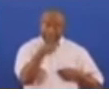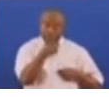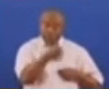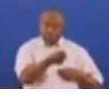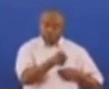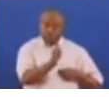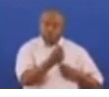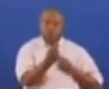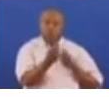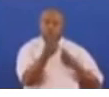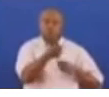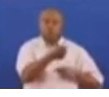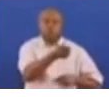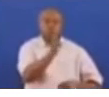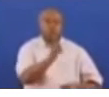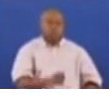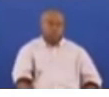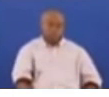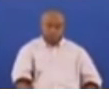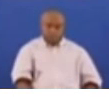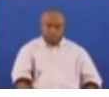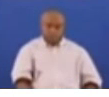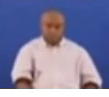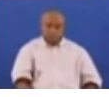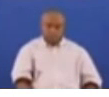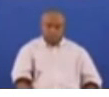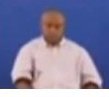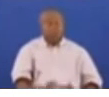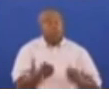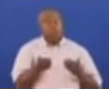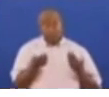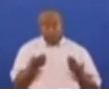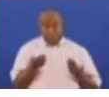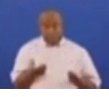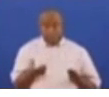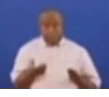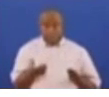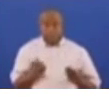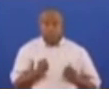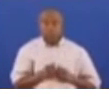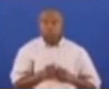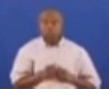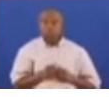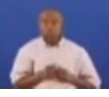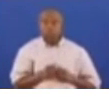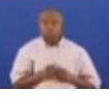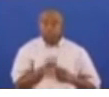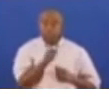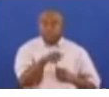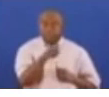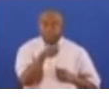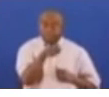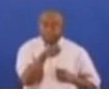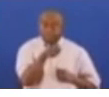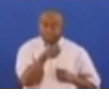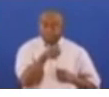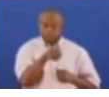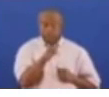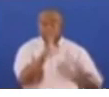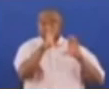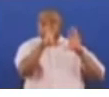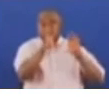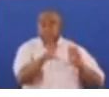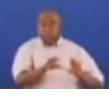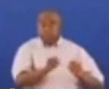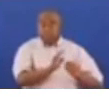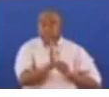wao walizitoa. Sasa inakuja sasa kuangalia juu ya uhalali wa kauli hizi kisheria, kama ambavyo ripoti imezungumza